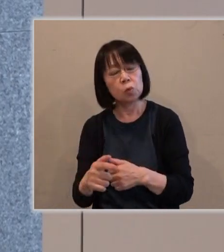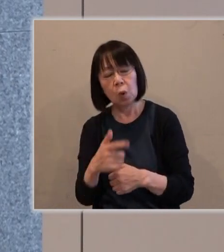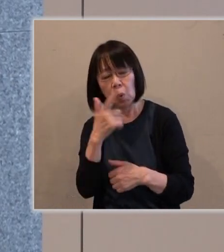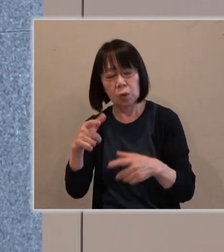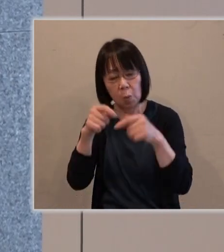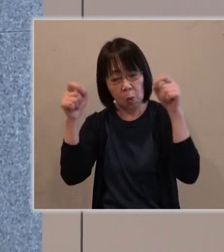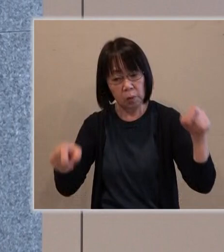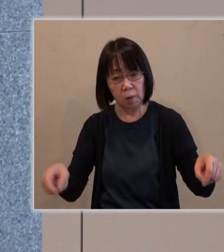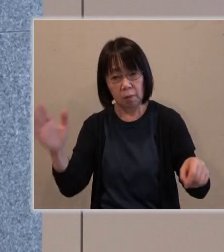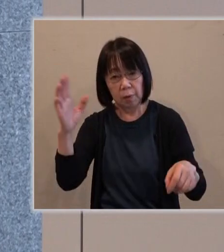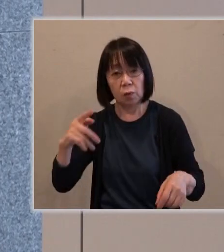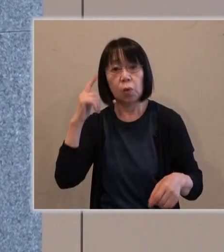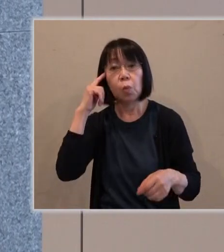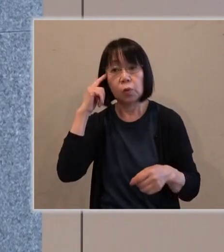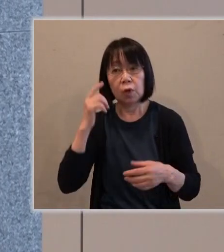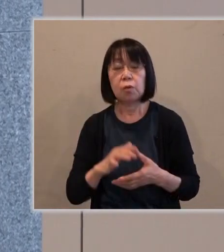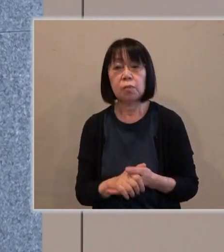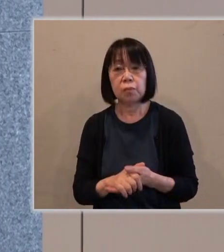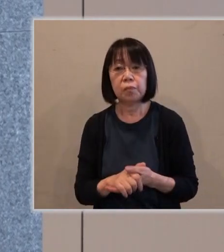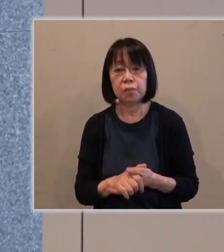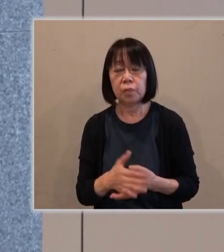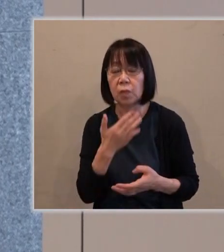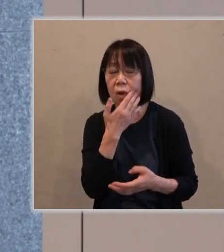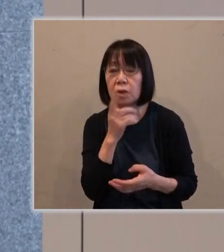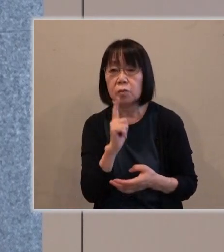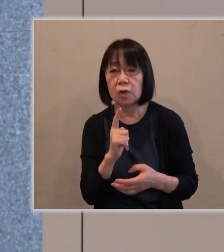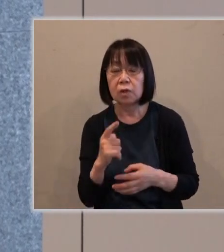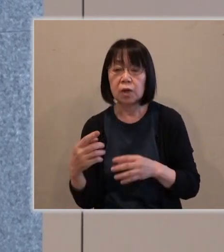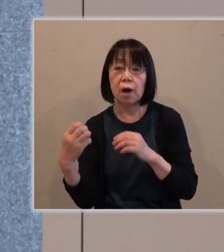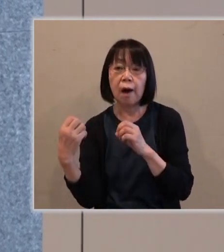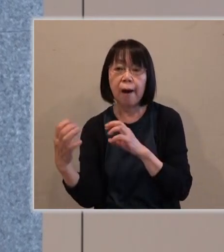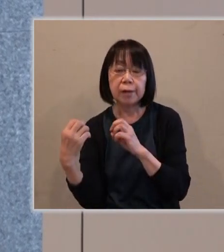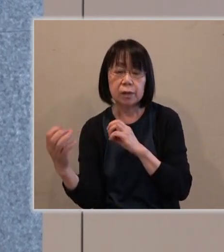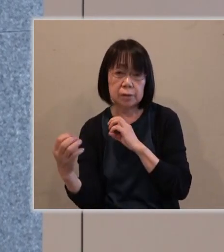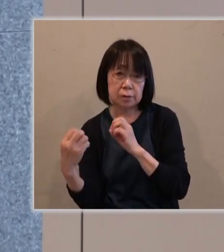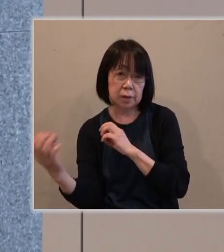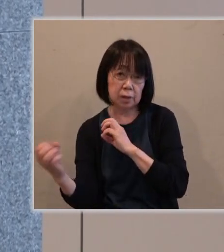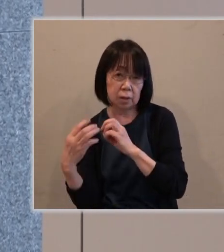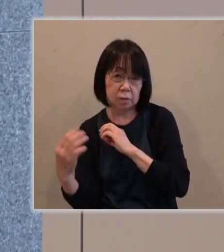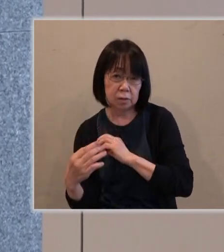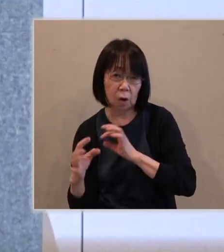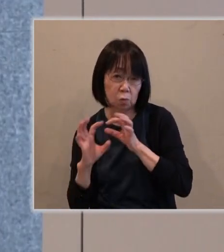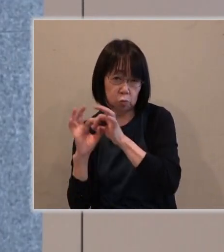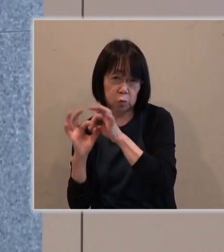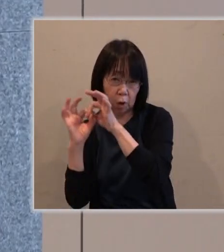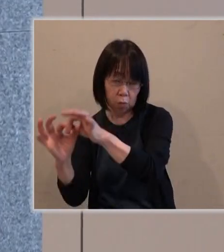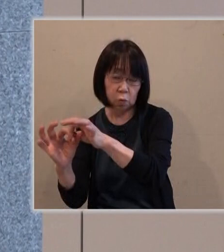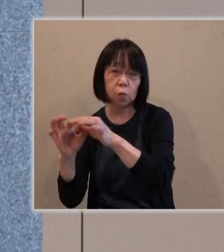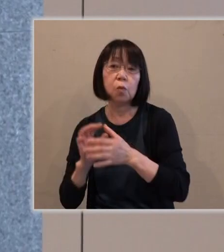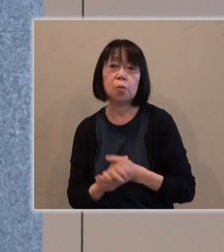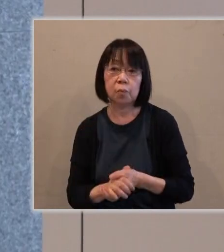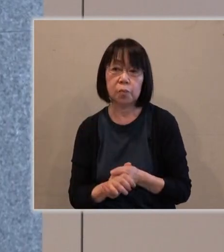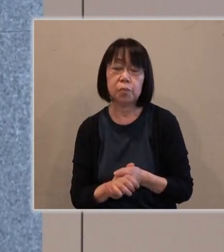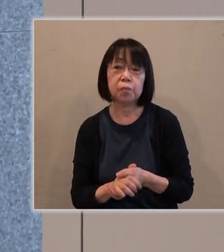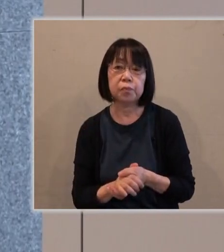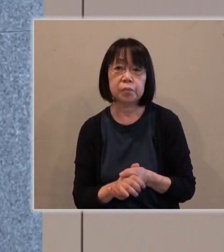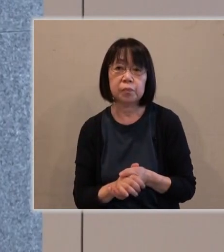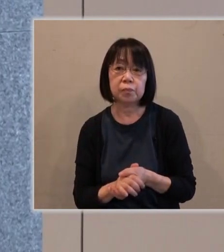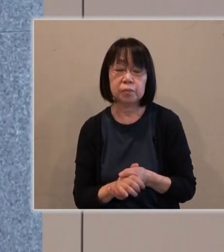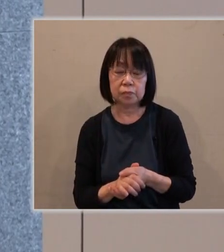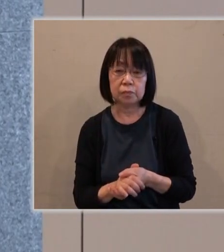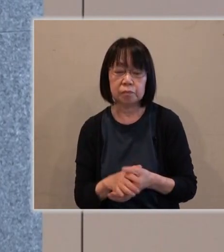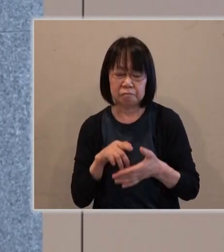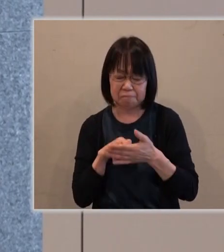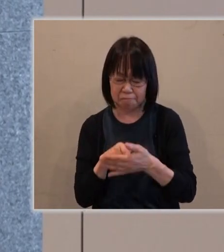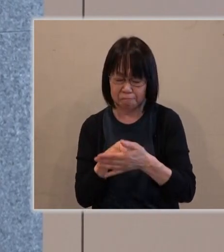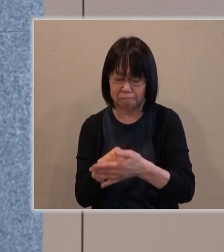て、大切なのは話してみて伝えることだなと思っています。こう根気強く